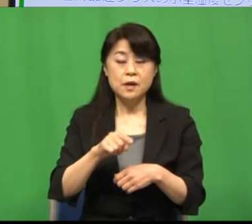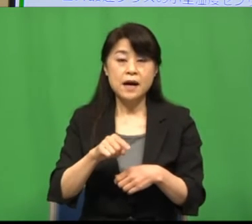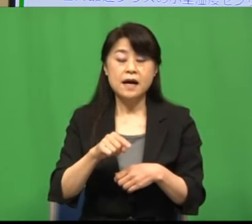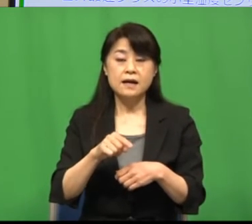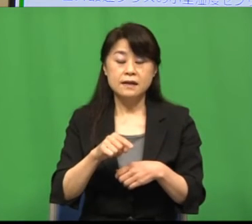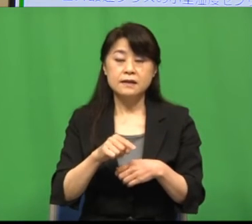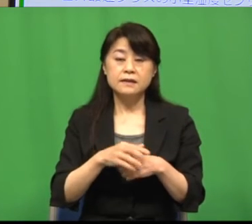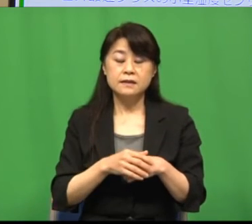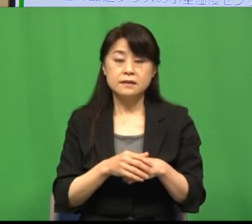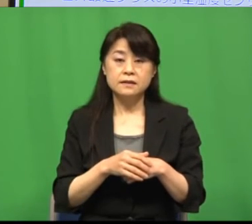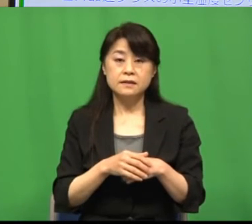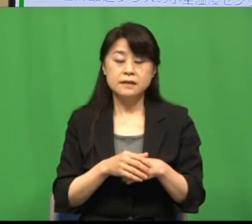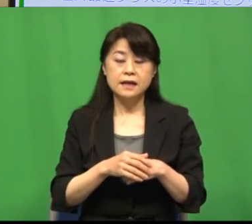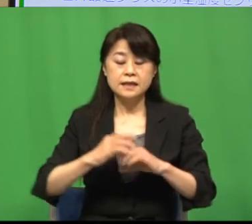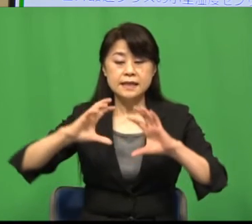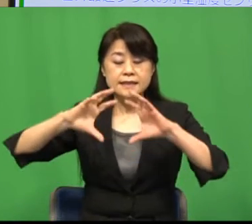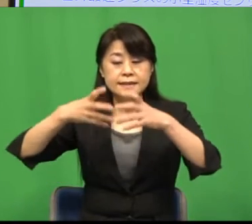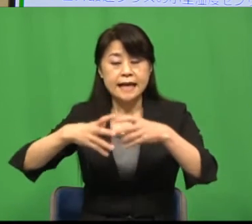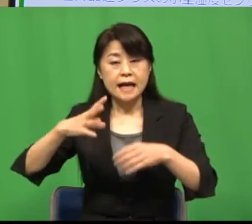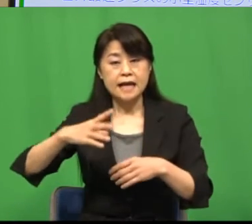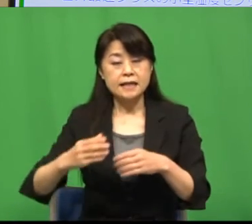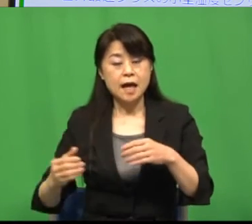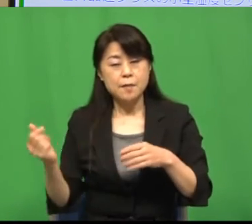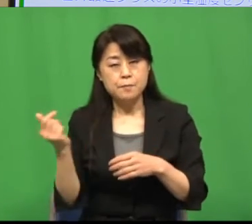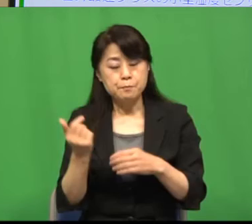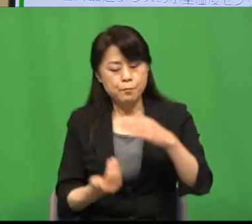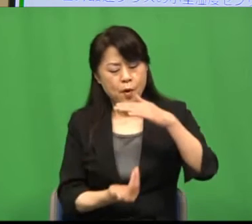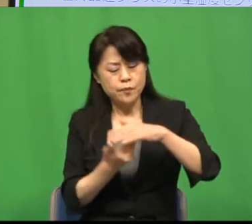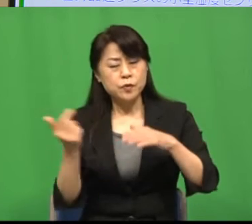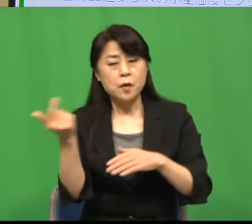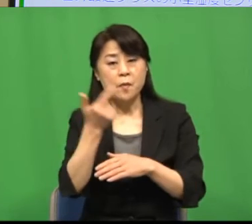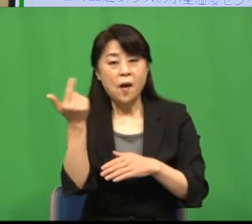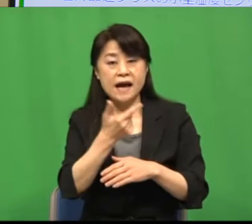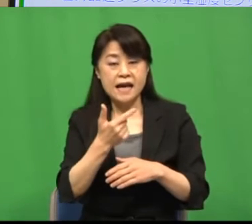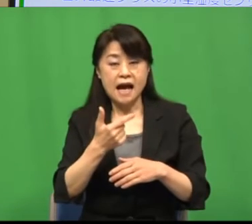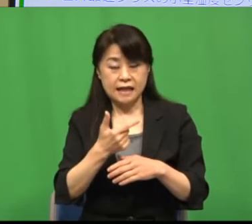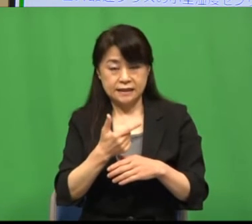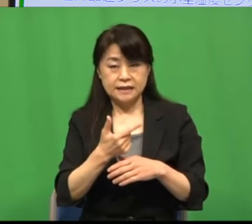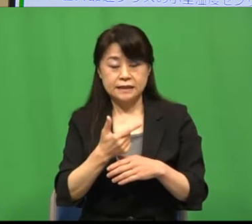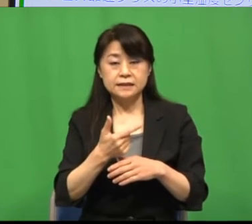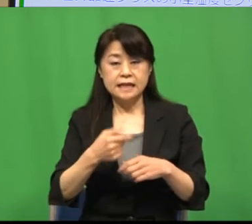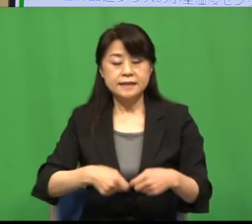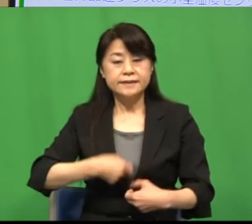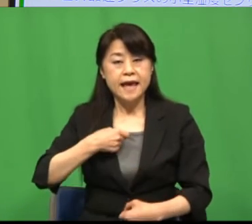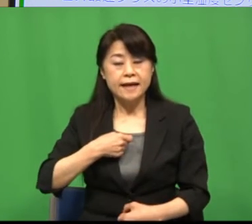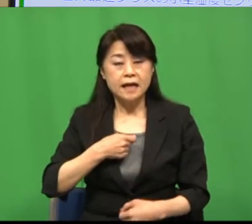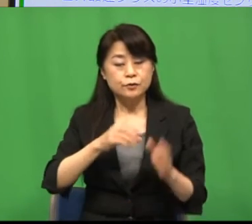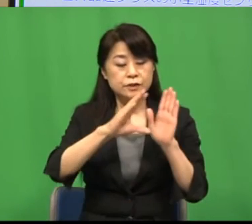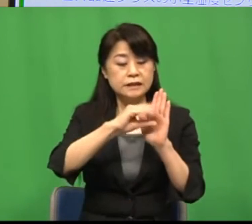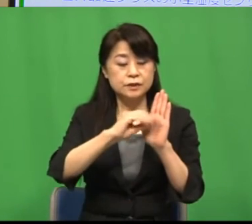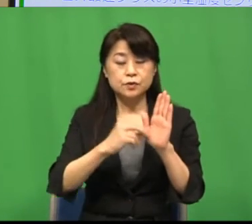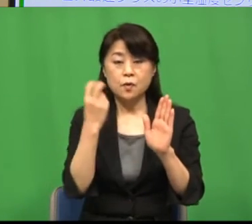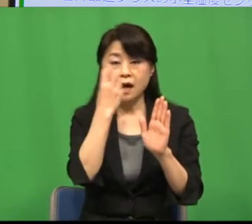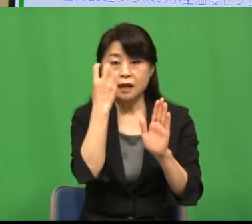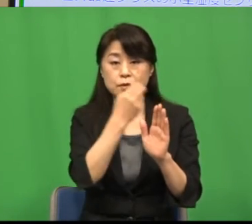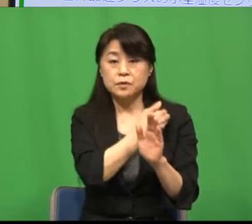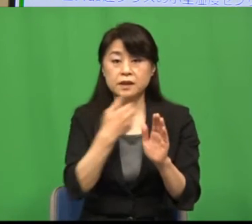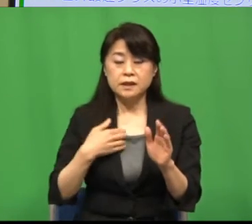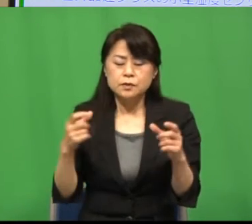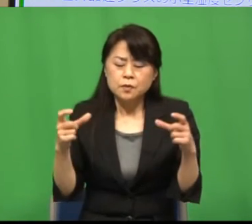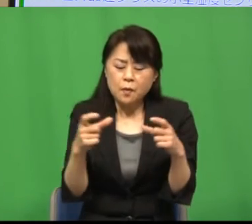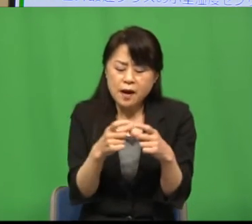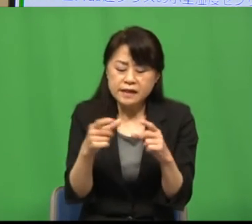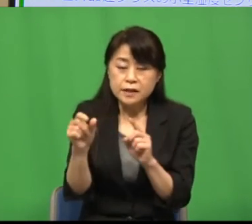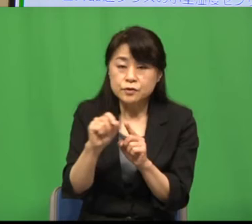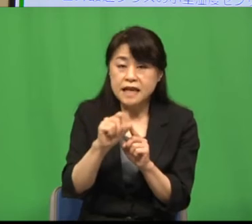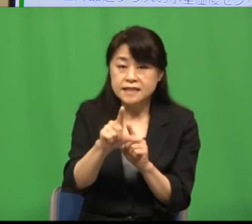は世界最速クラスの速さで正確に湿度を測ることができる小型センサーを開発をされました。